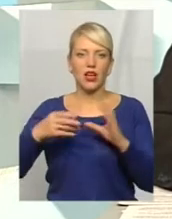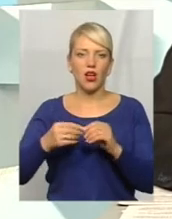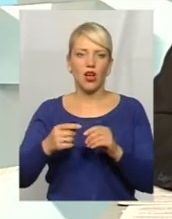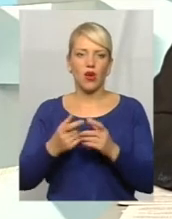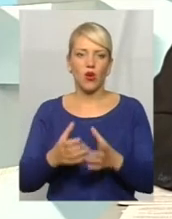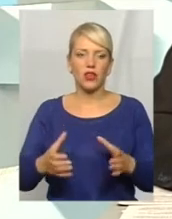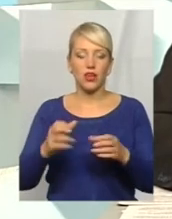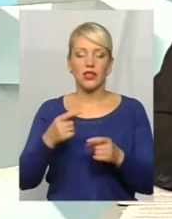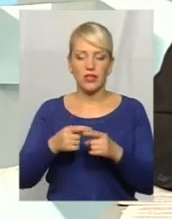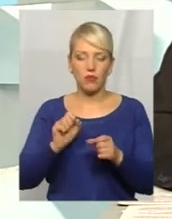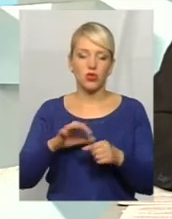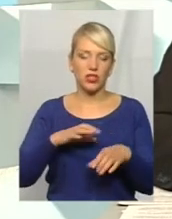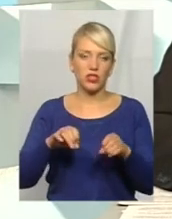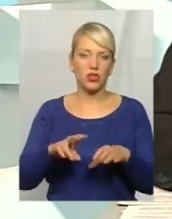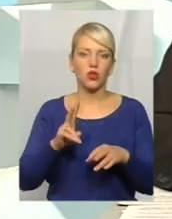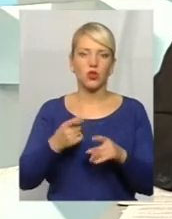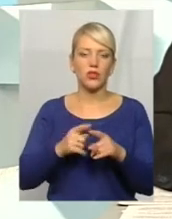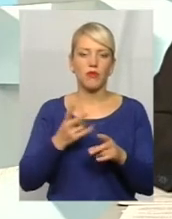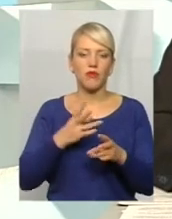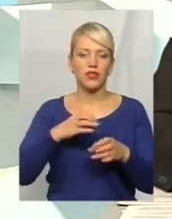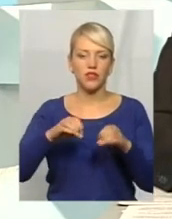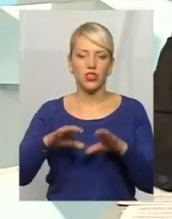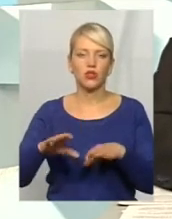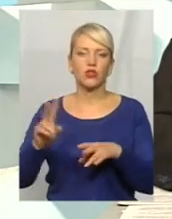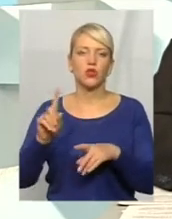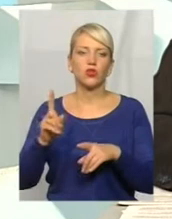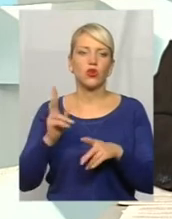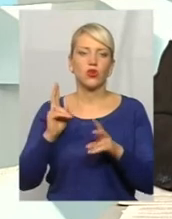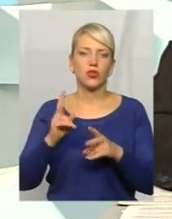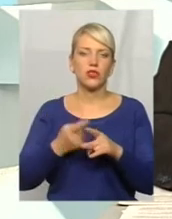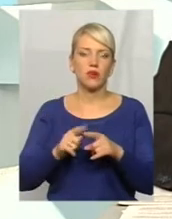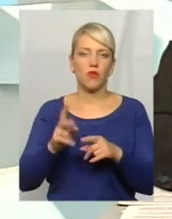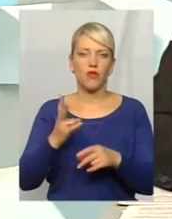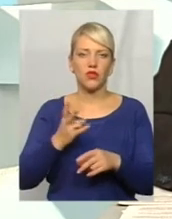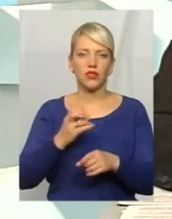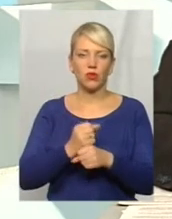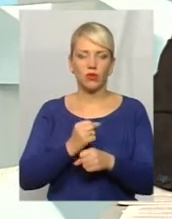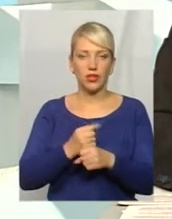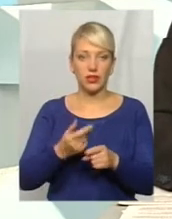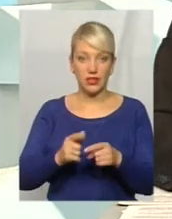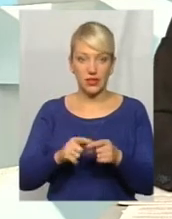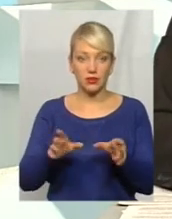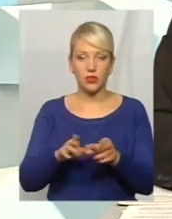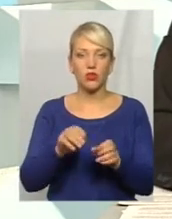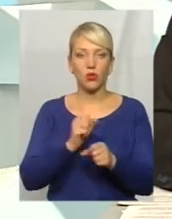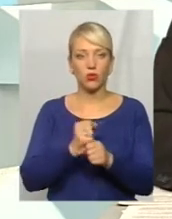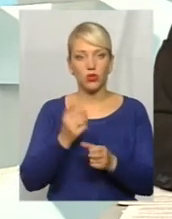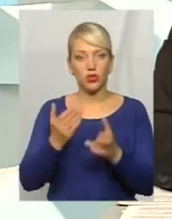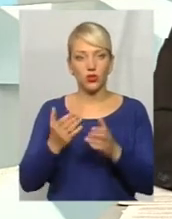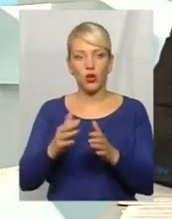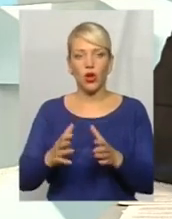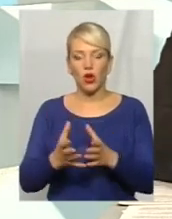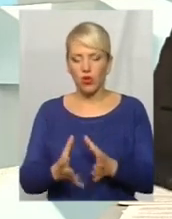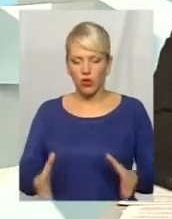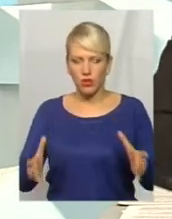якщо контейнери... Хто це має відрегульовувати? Хто це має робити? Ну, тут уже спільна робота і повинні дивитися, якщо контейнери кожен день